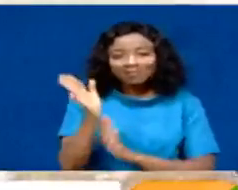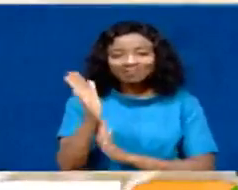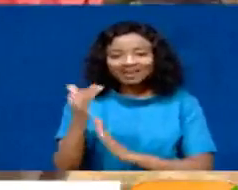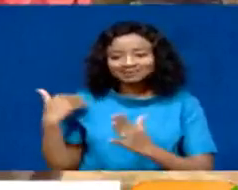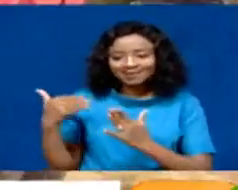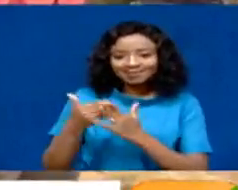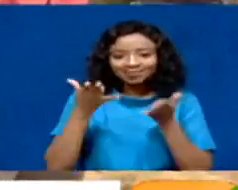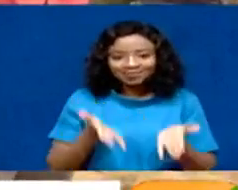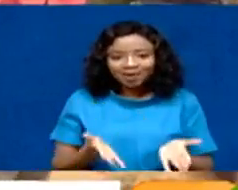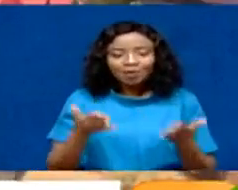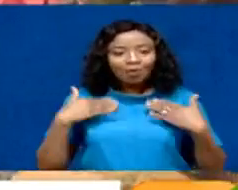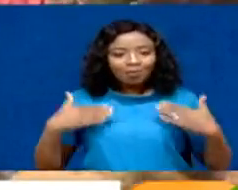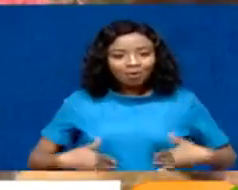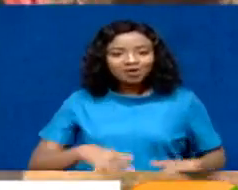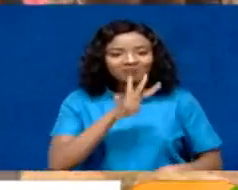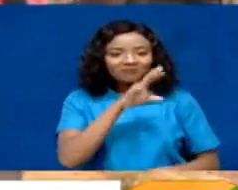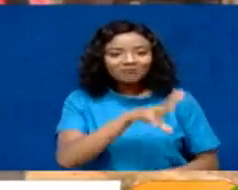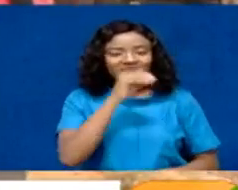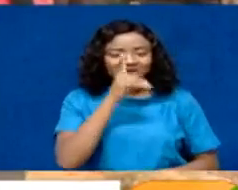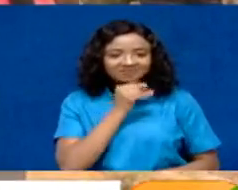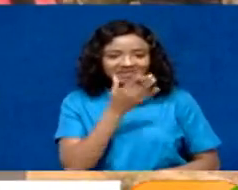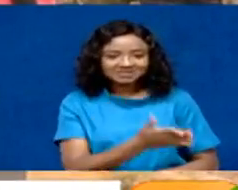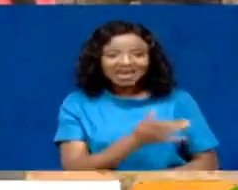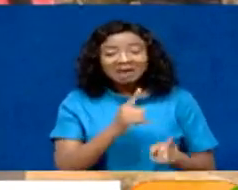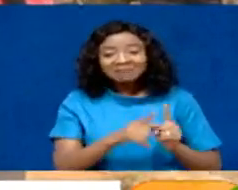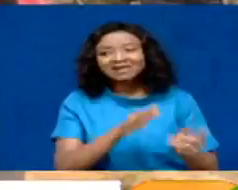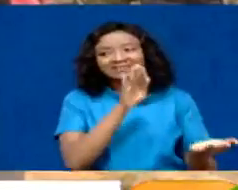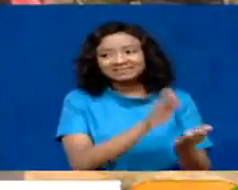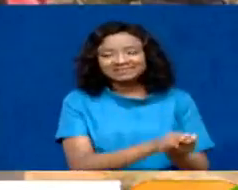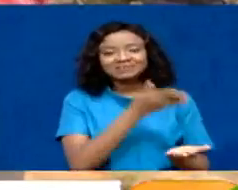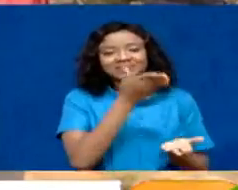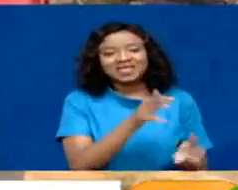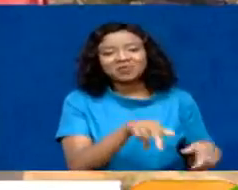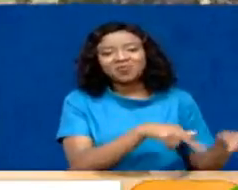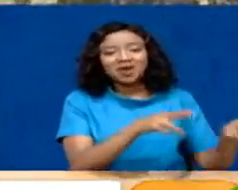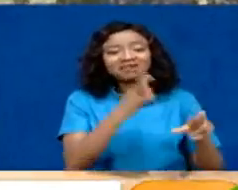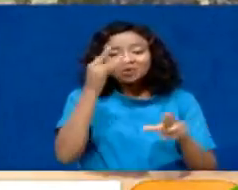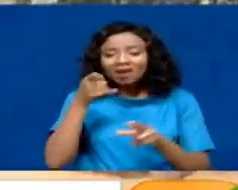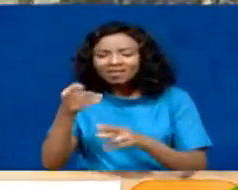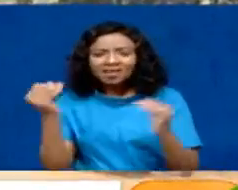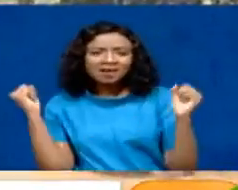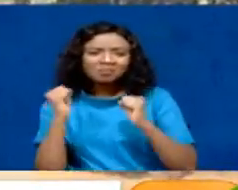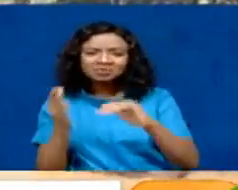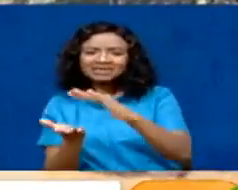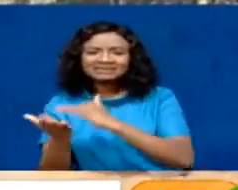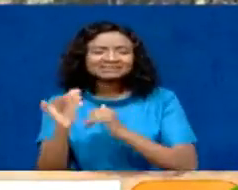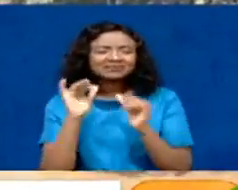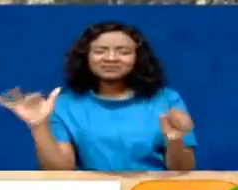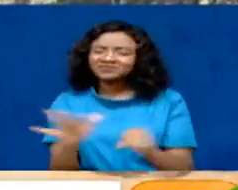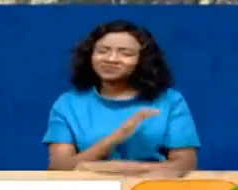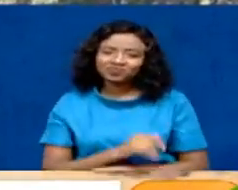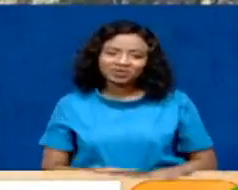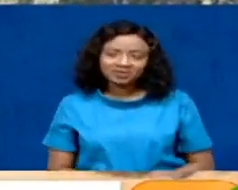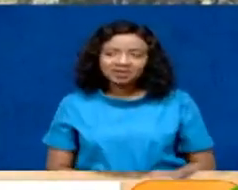na kusalia mtoni kwa sababu ya ukosefu wa miundo msingi ya uhifadhi. Katika nakala iliyochapishwa tarehe 20 mwezi